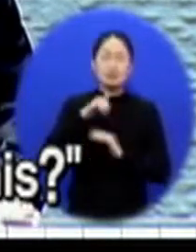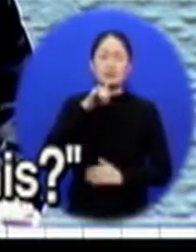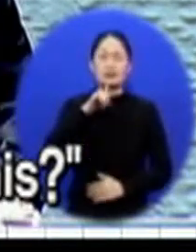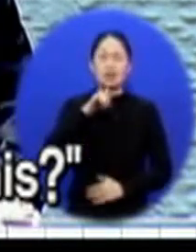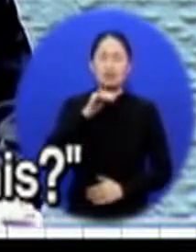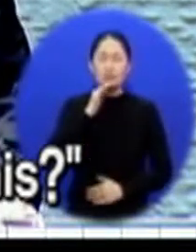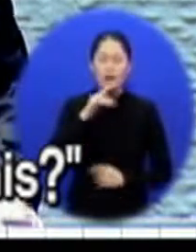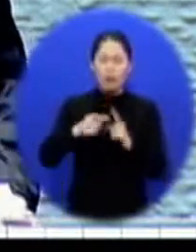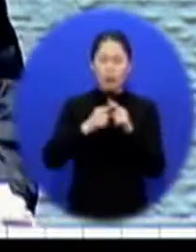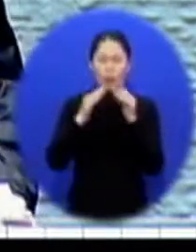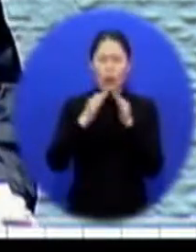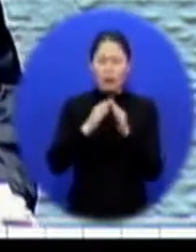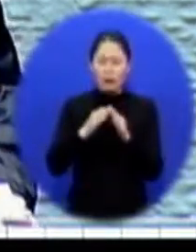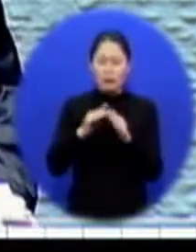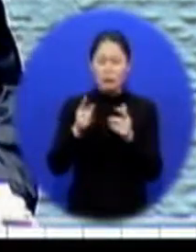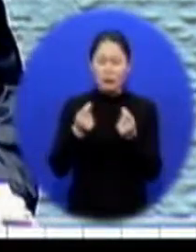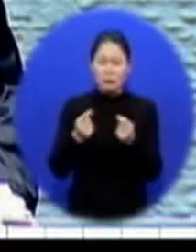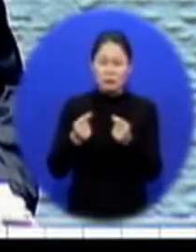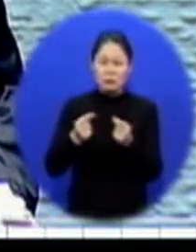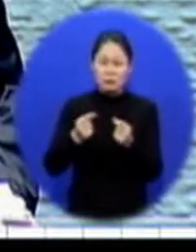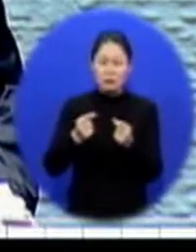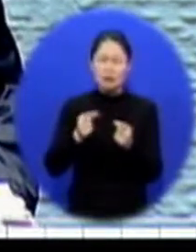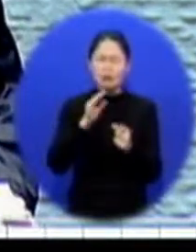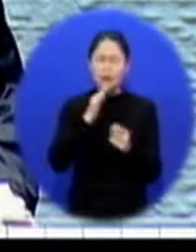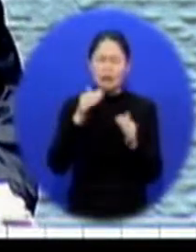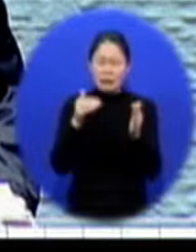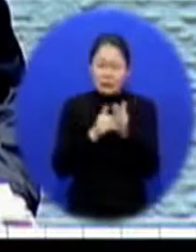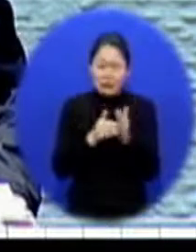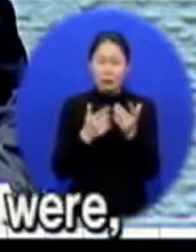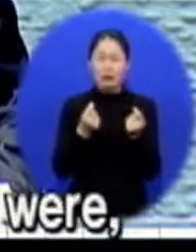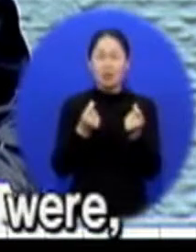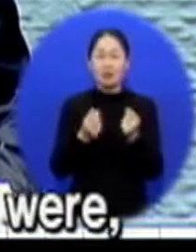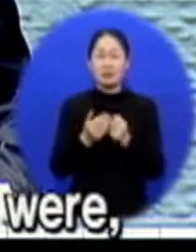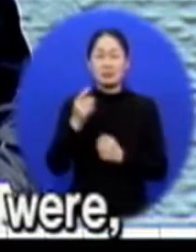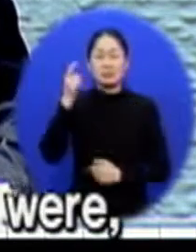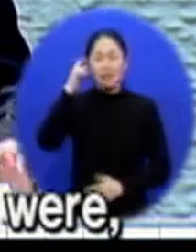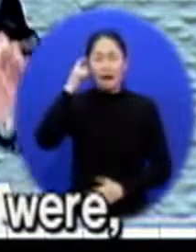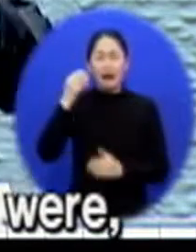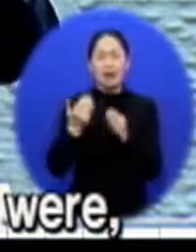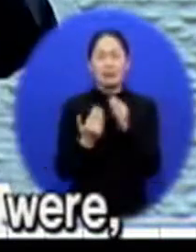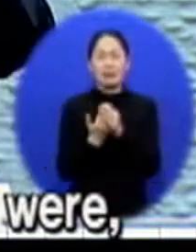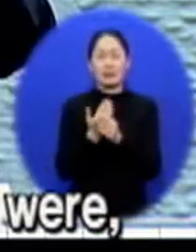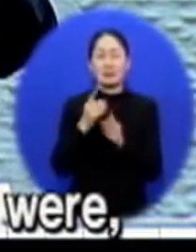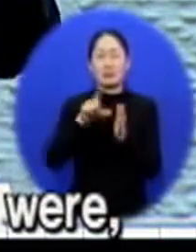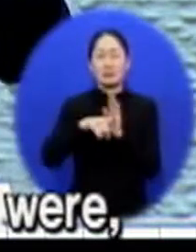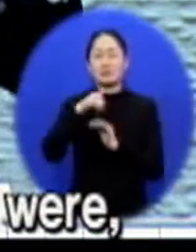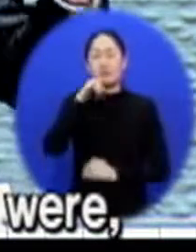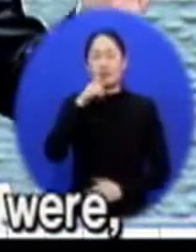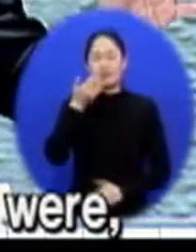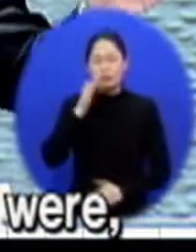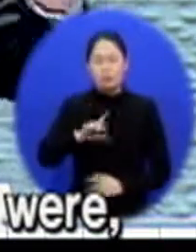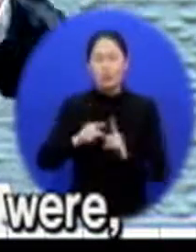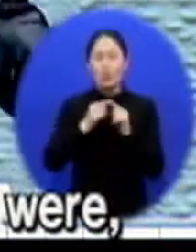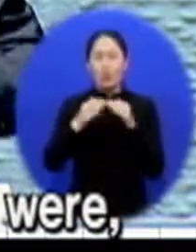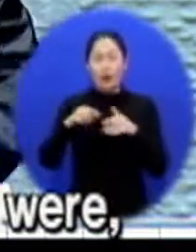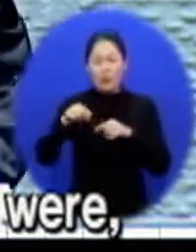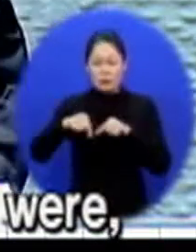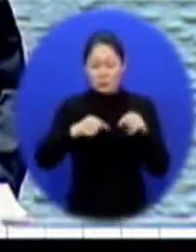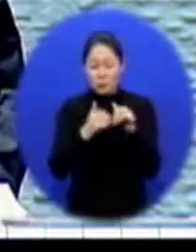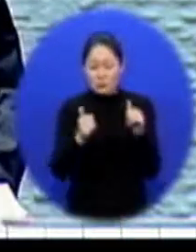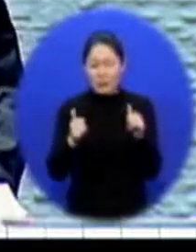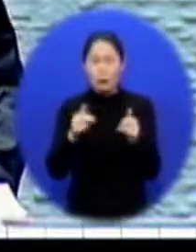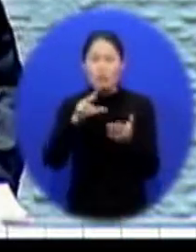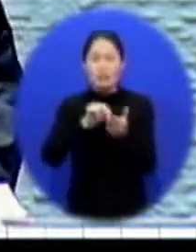모양이구나 이런 생각이 들 때도 있어요 그러나 교회 지도자들 문제가 아무리